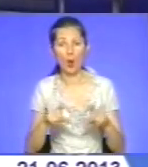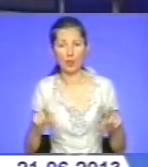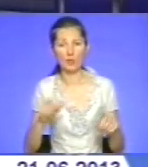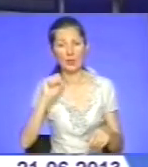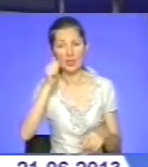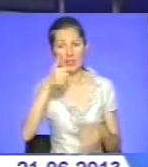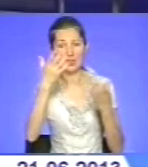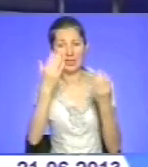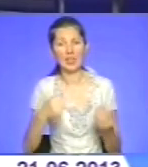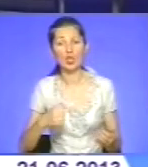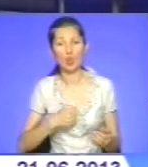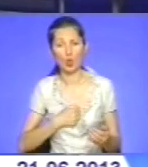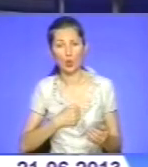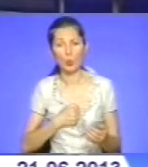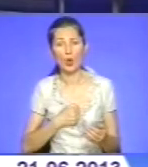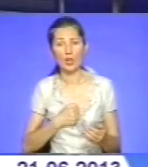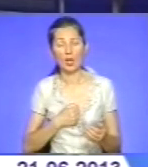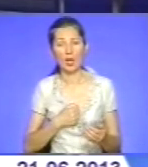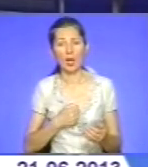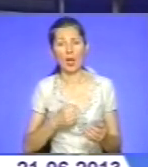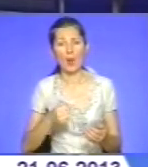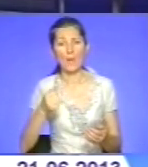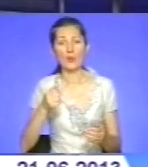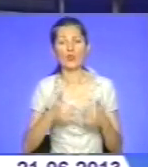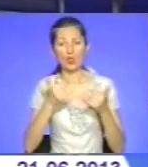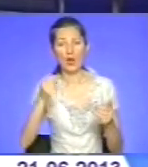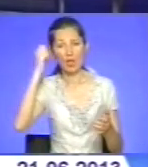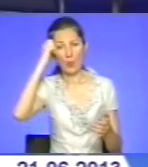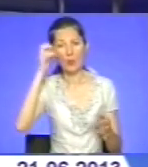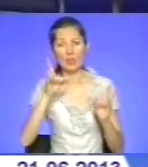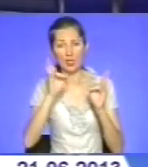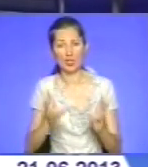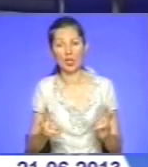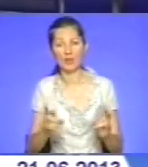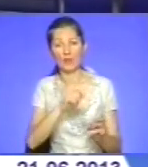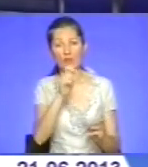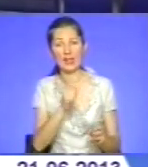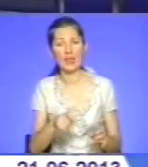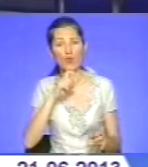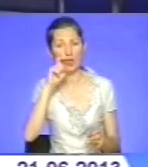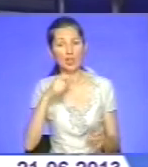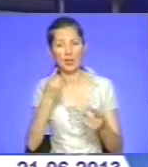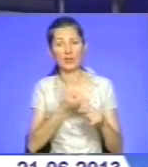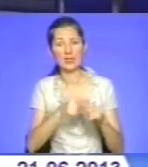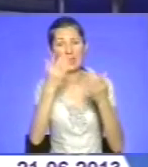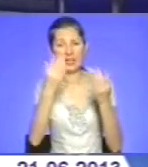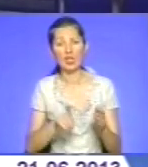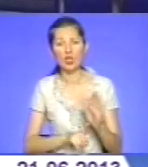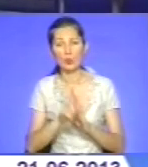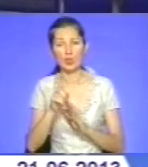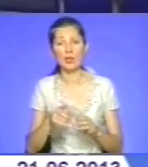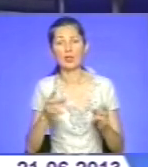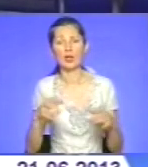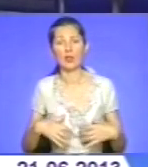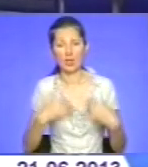Завтра – День скорботи і вшанування пам'яті жертв війни в Україні. У цей день розпочалася найжахливіша війна в історії нашого народу, яка забрала життя